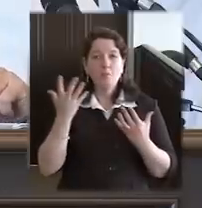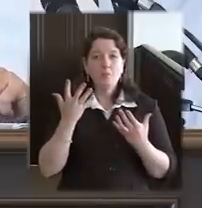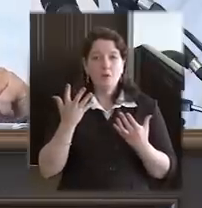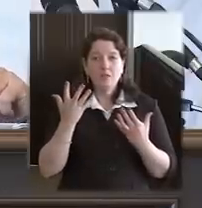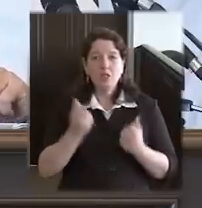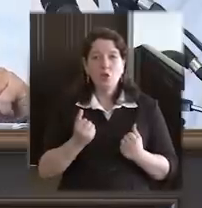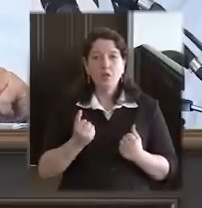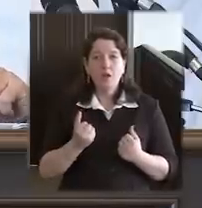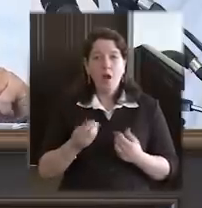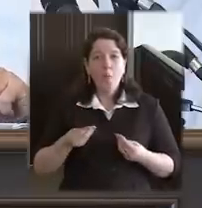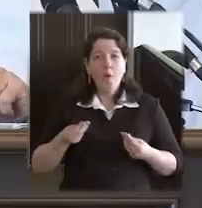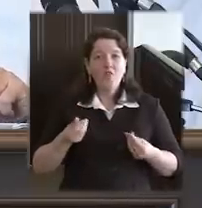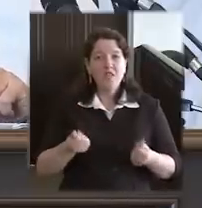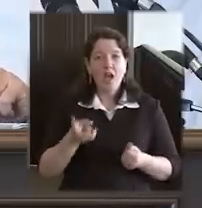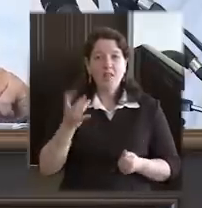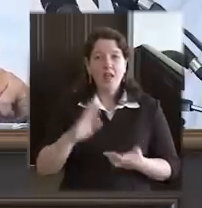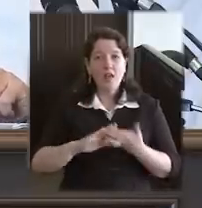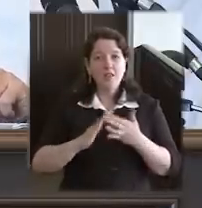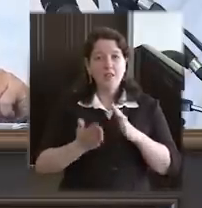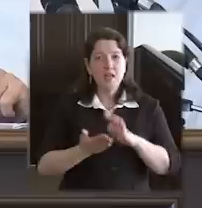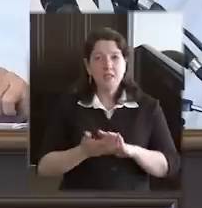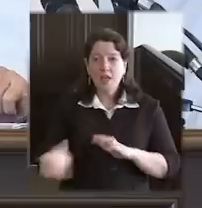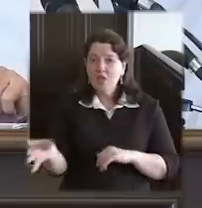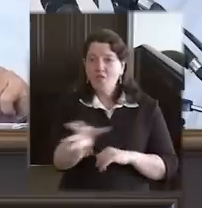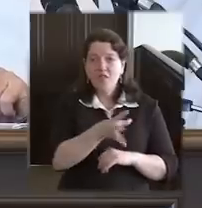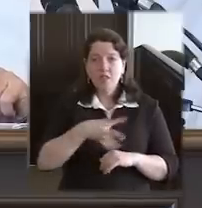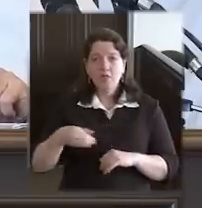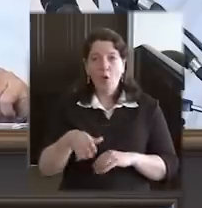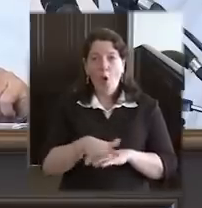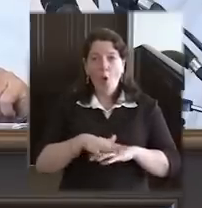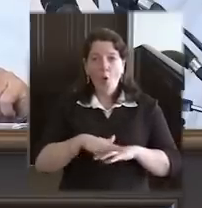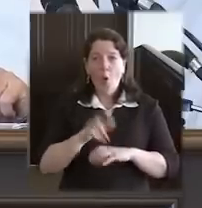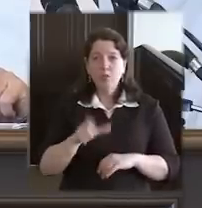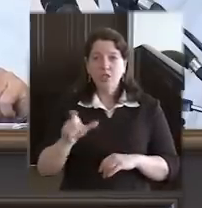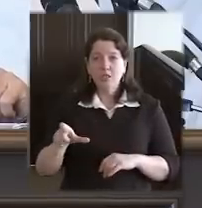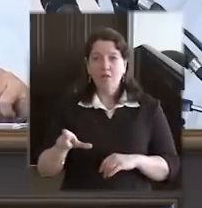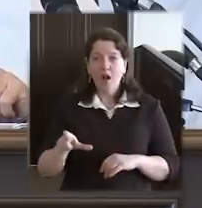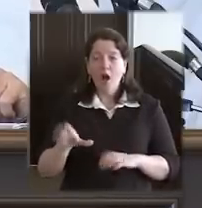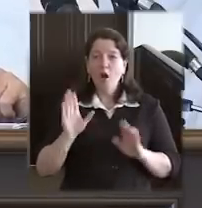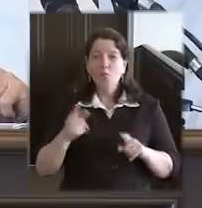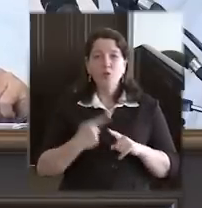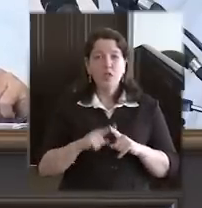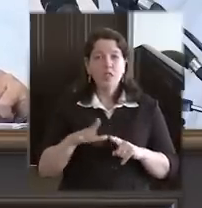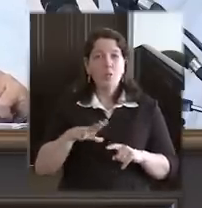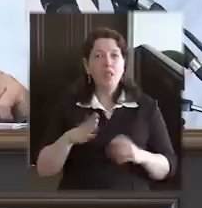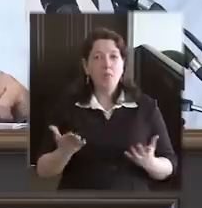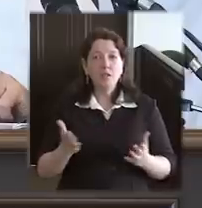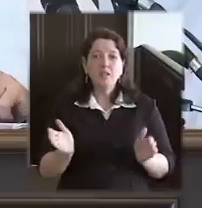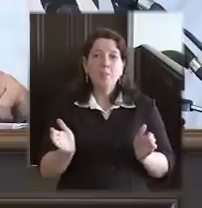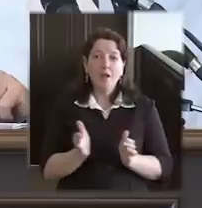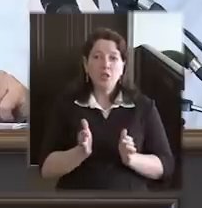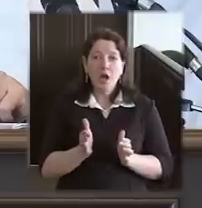самым серьезным образом повлиять на состояние всего общества. Пусть там это была небольшая